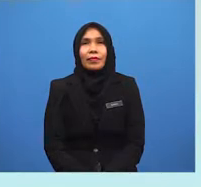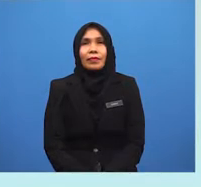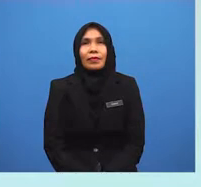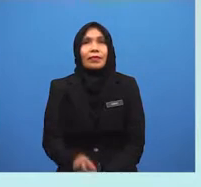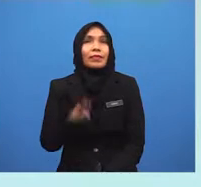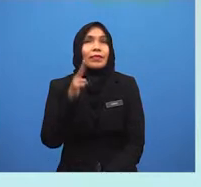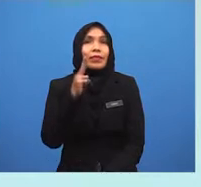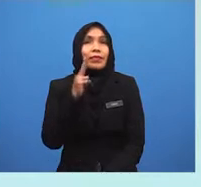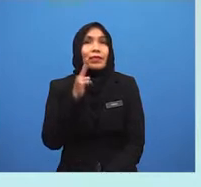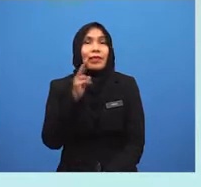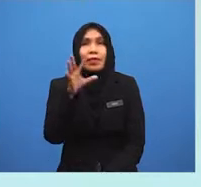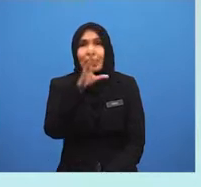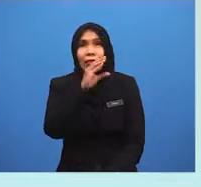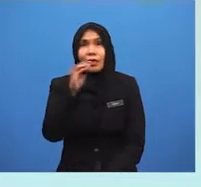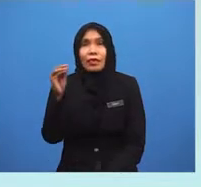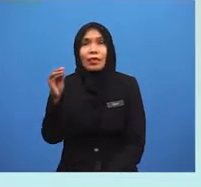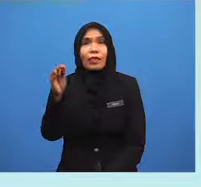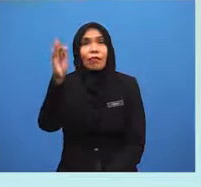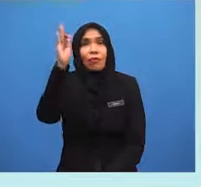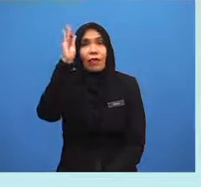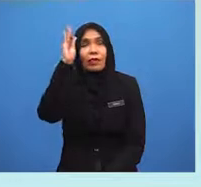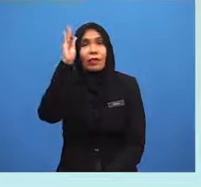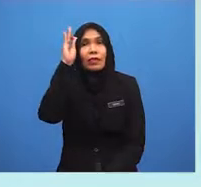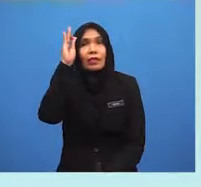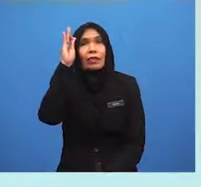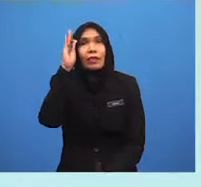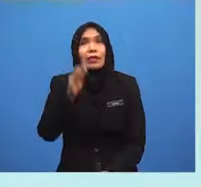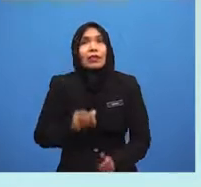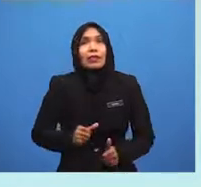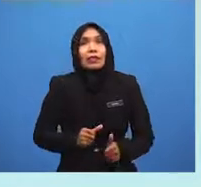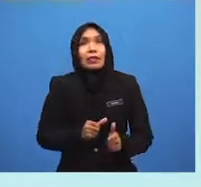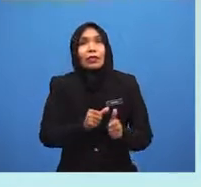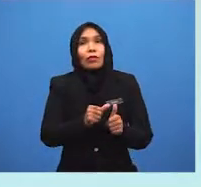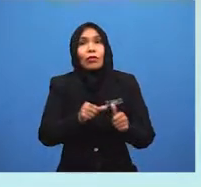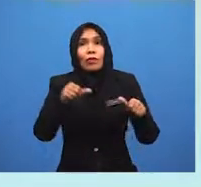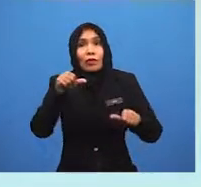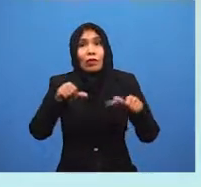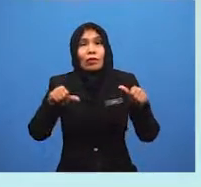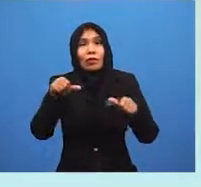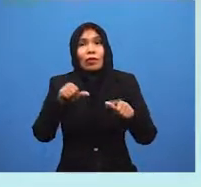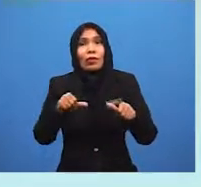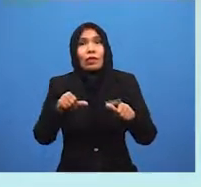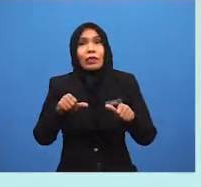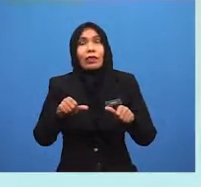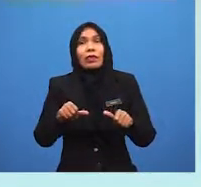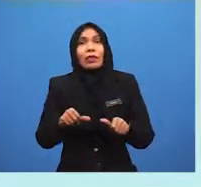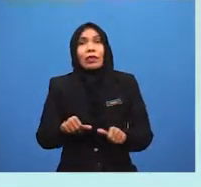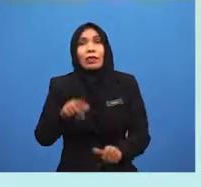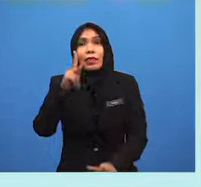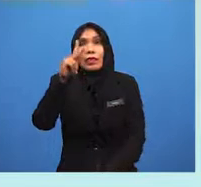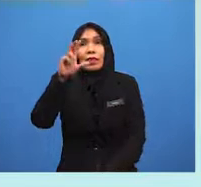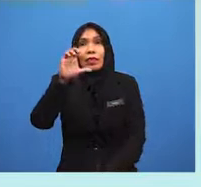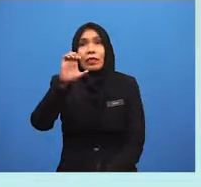Regina dan Fazli menyertai aktiviti gotong royong anjuran Kelab